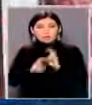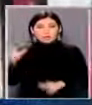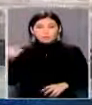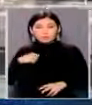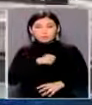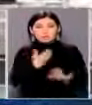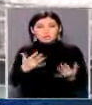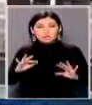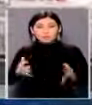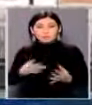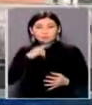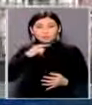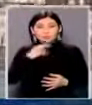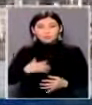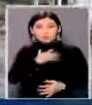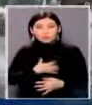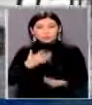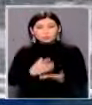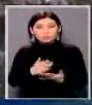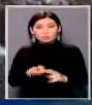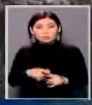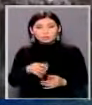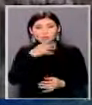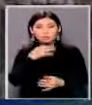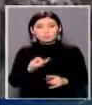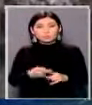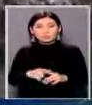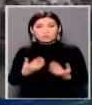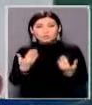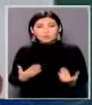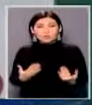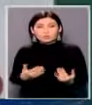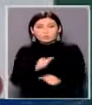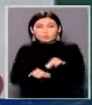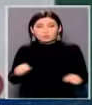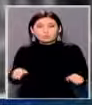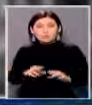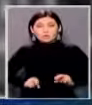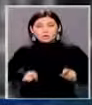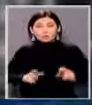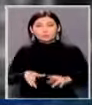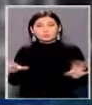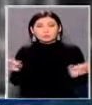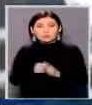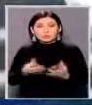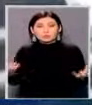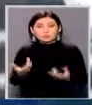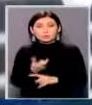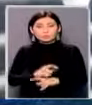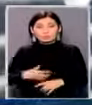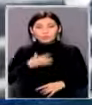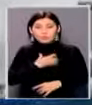өзі қазіргі ахуалға алаңдаушылық танытуда. Сондықтан мұндай кейіпке енбес үшін қауіпсіздік шараларын сақтау өте